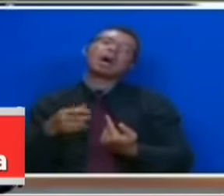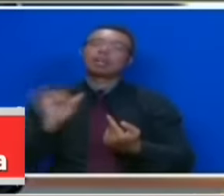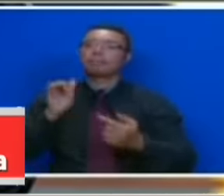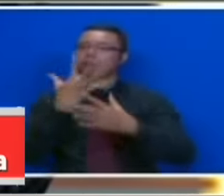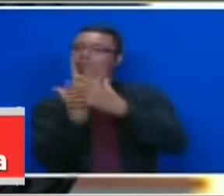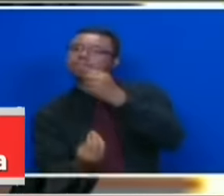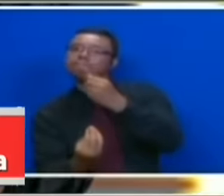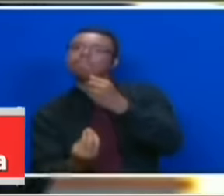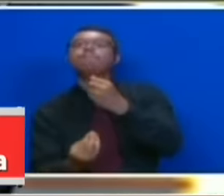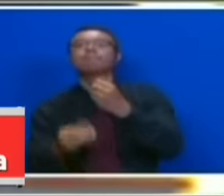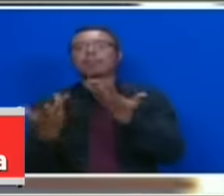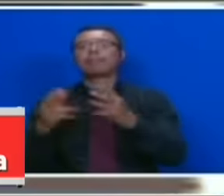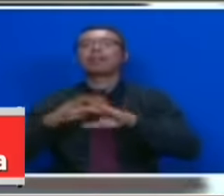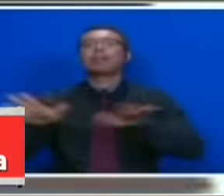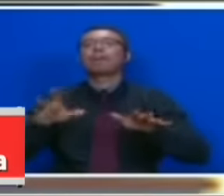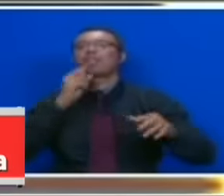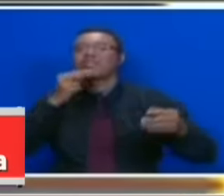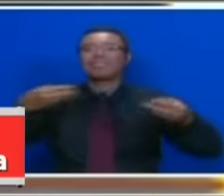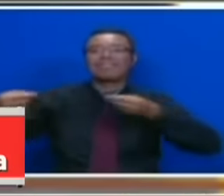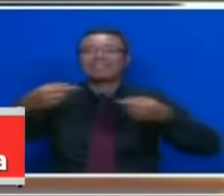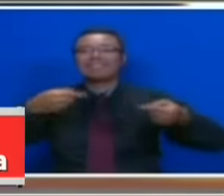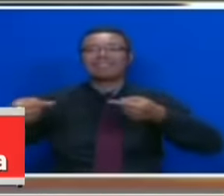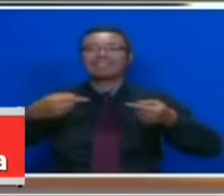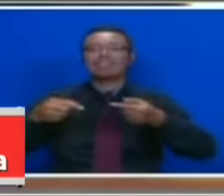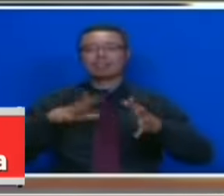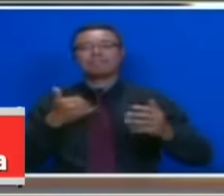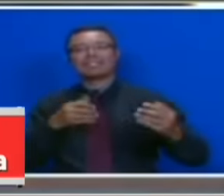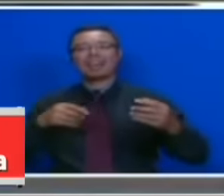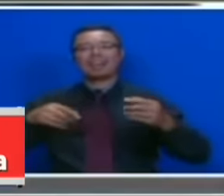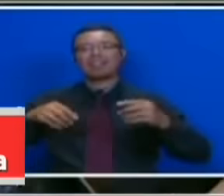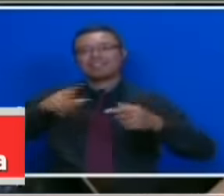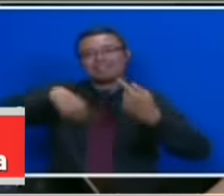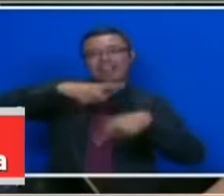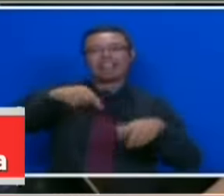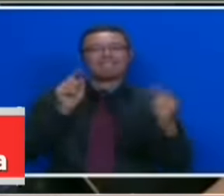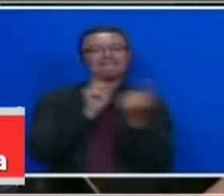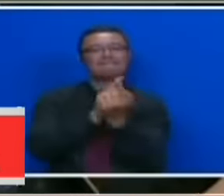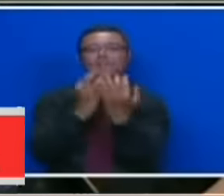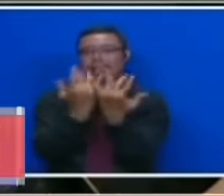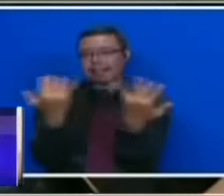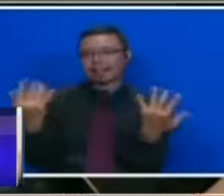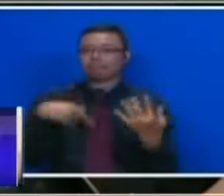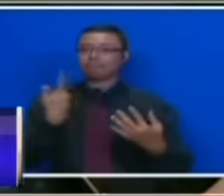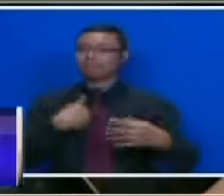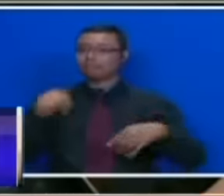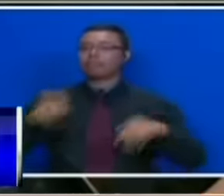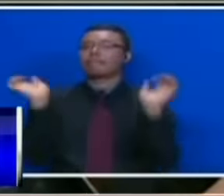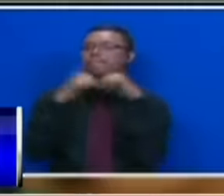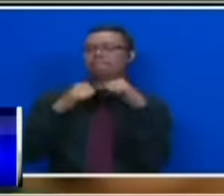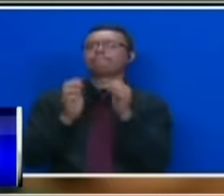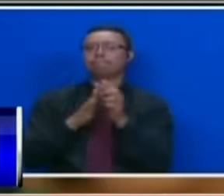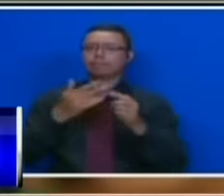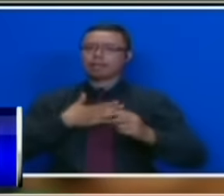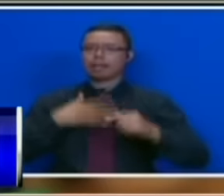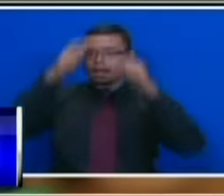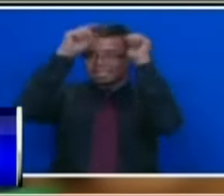sebagai resapan, tetapi juga sebagai tempat interaksi yang baik sesama warga. Dan ini menjadi komitmen saya dan Pak Silvi. Jika